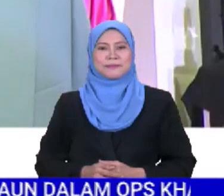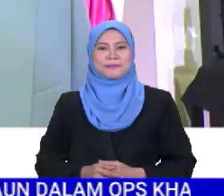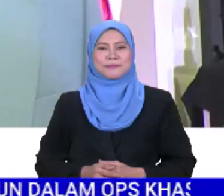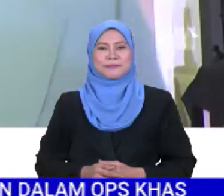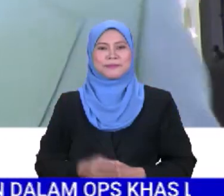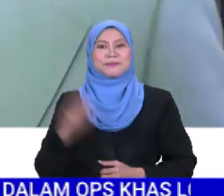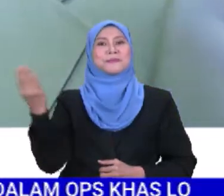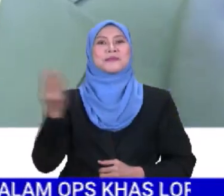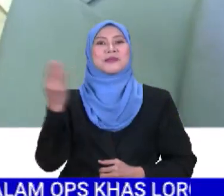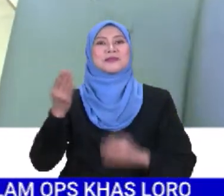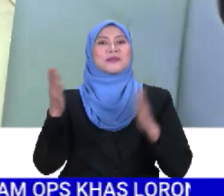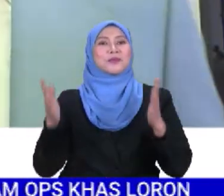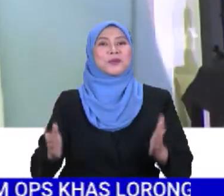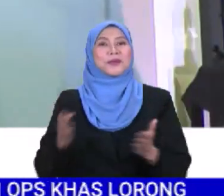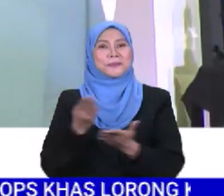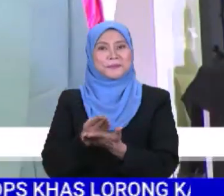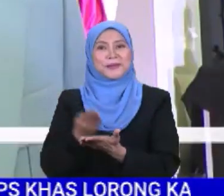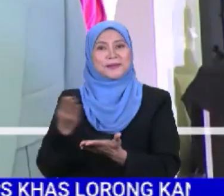Selalunya orang membeli